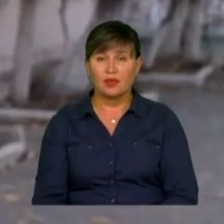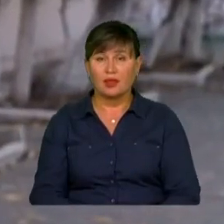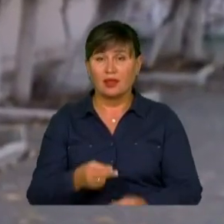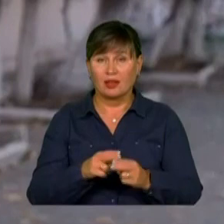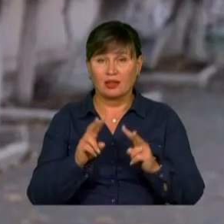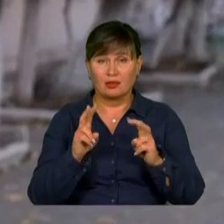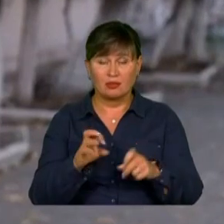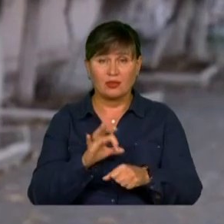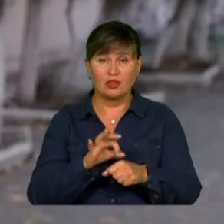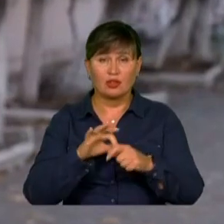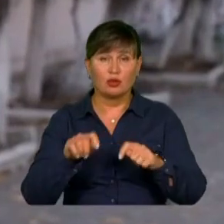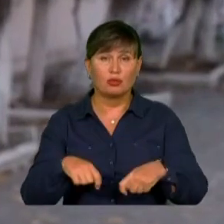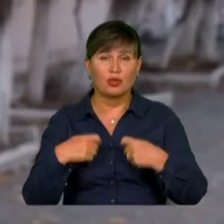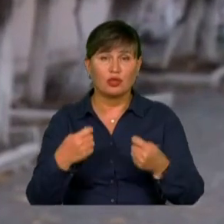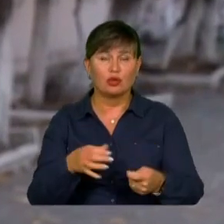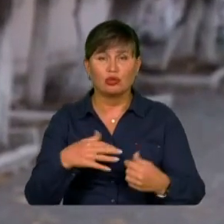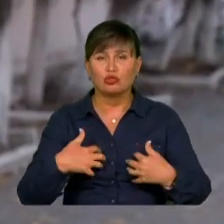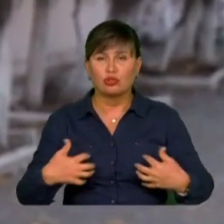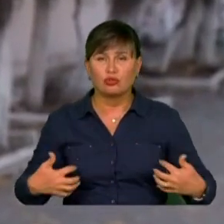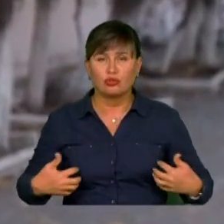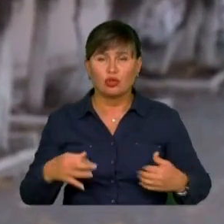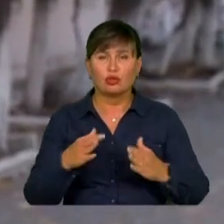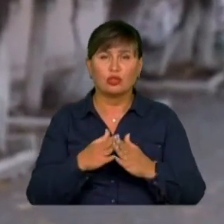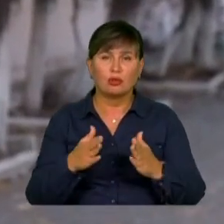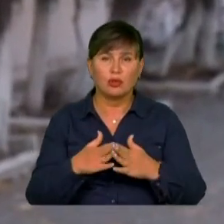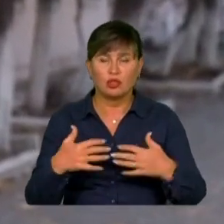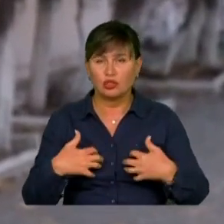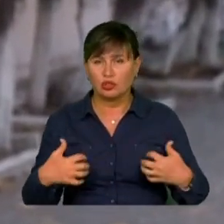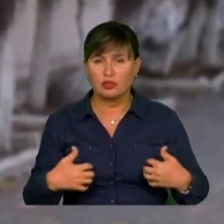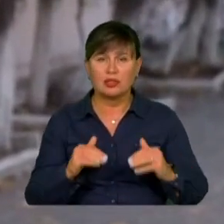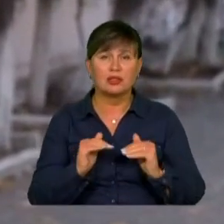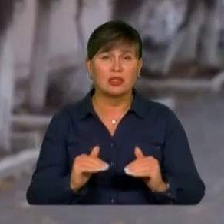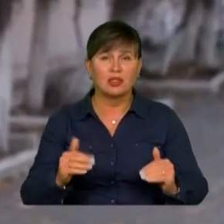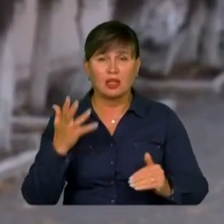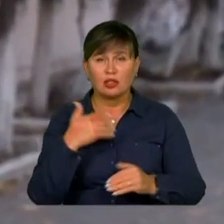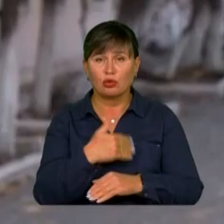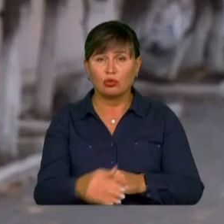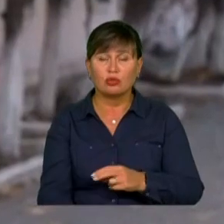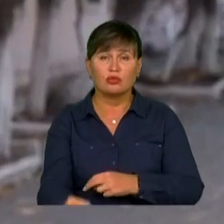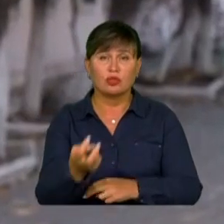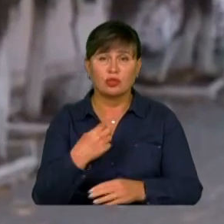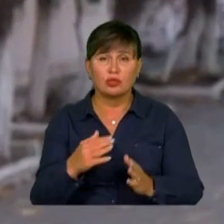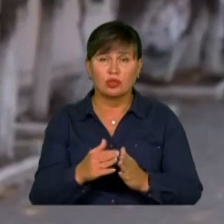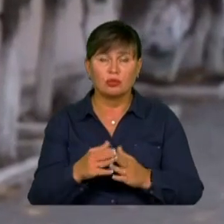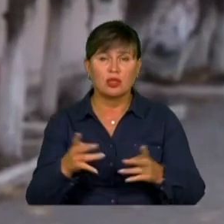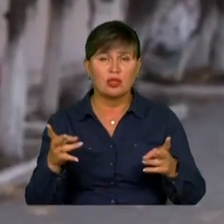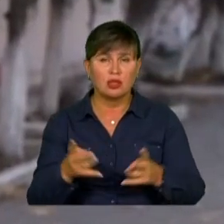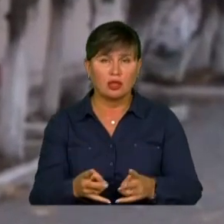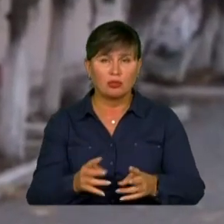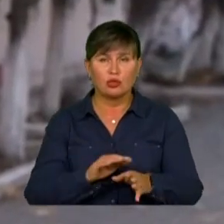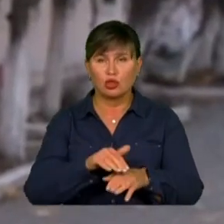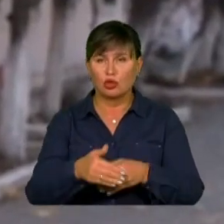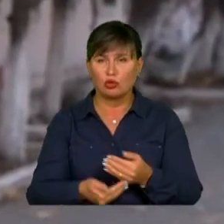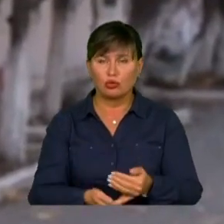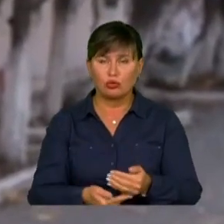Эхинококкоз – заболевание, передающееся от животных, от домашних питомцев. Детям, когда они с улицы возвращаются домой, необходимо тщательно мыть